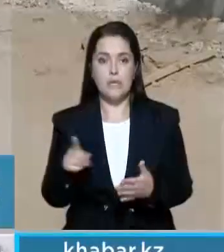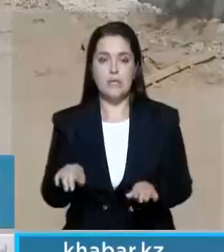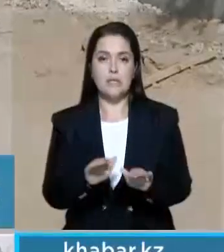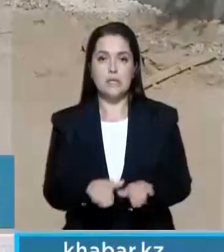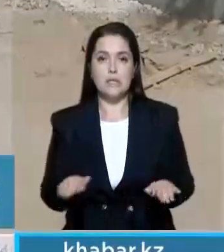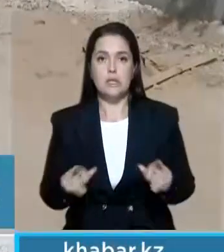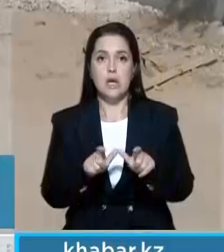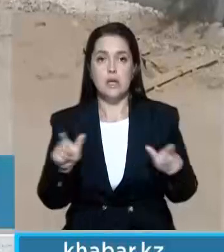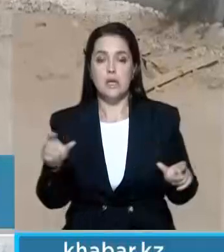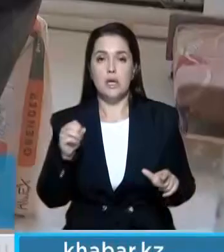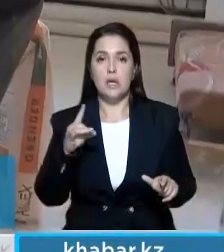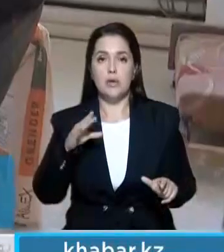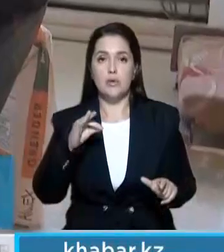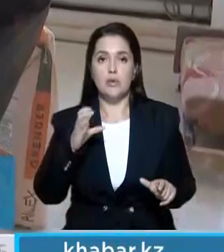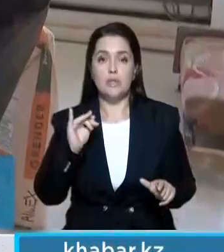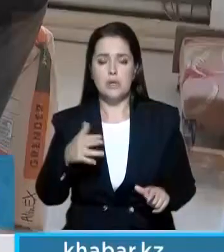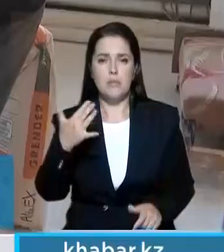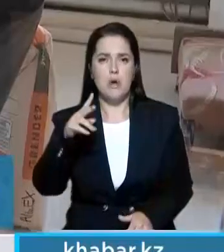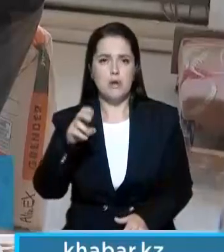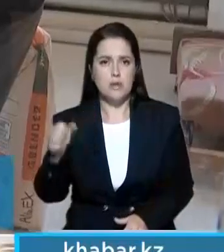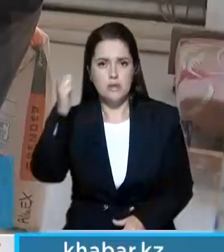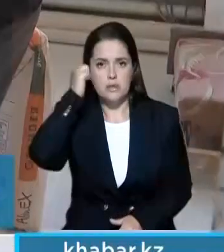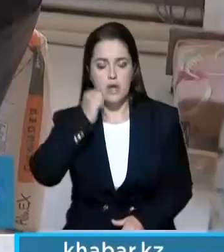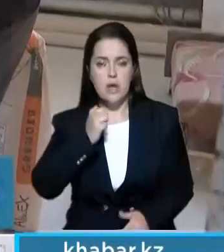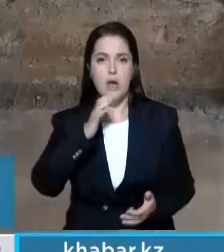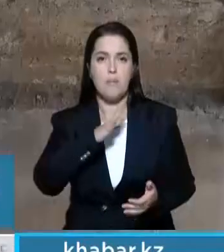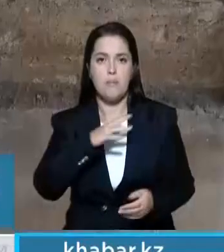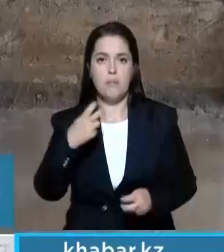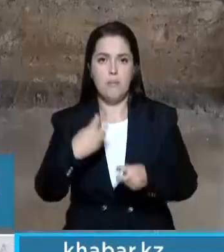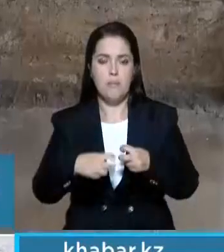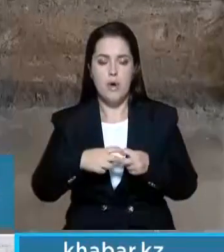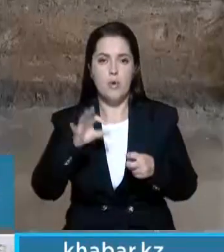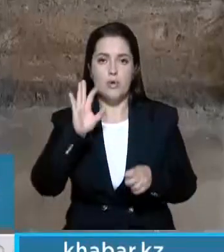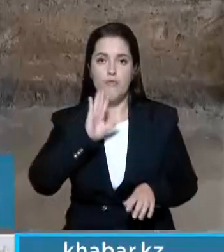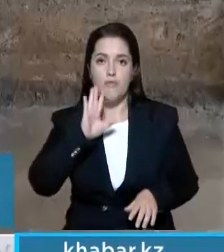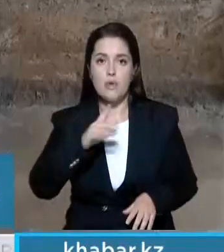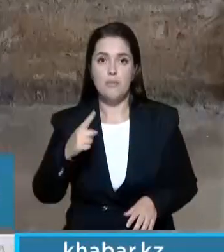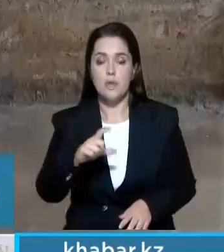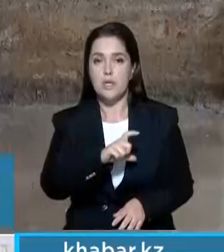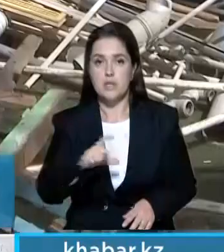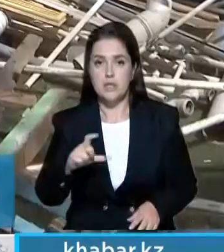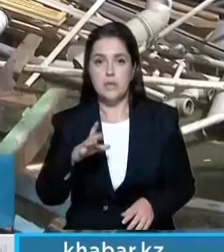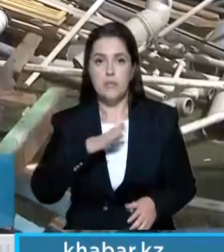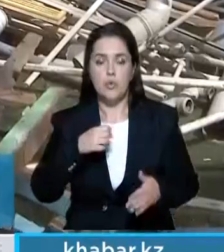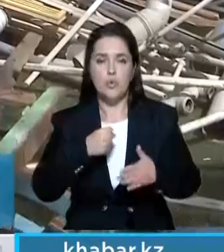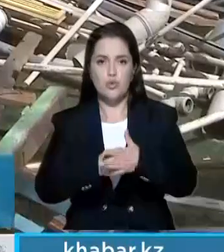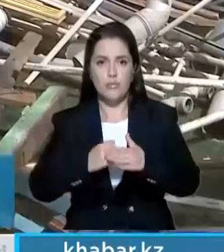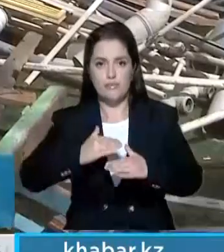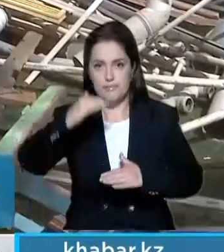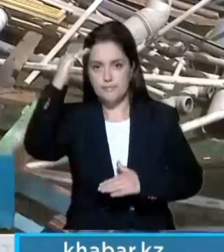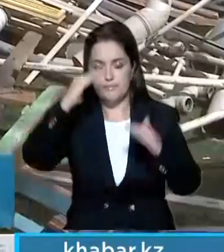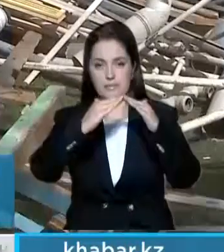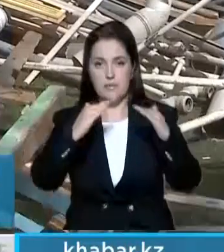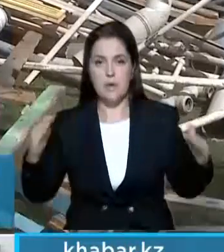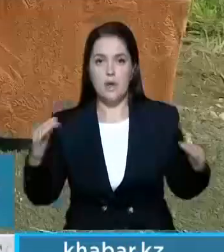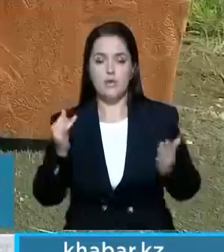сада «Ертостык», построенного полвека назад, значительно повредило водой. Первый этаж затопило почти до потолка. Помещение и